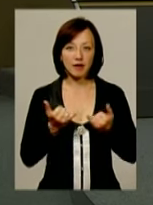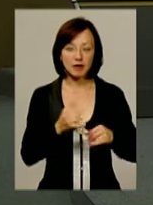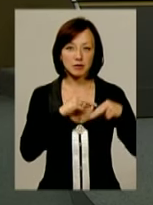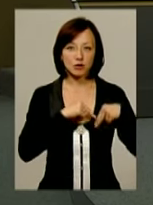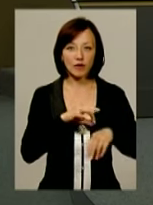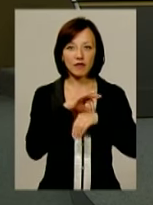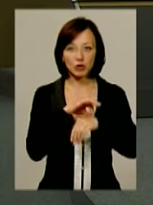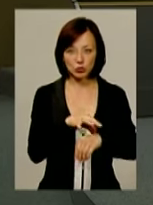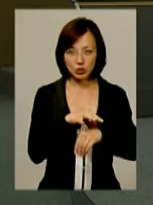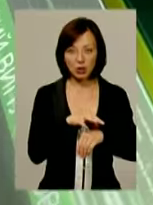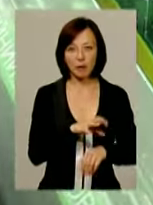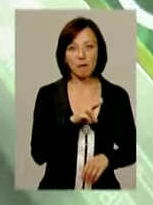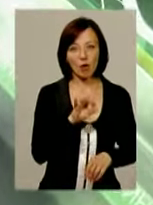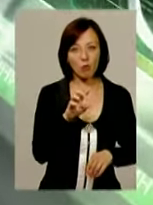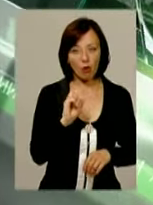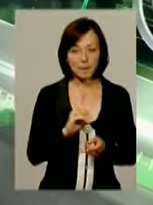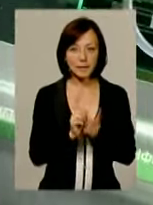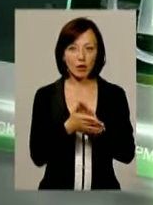Поробок та Ольга Рибак.